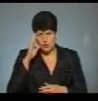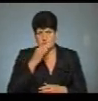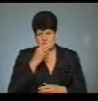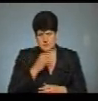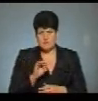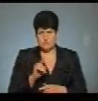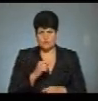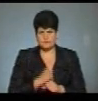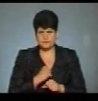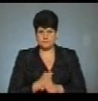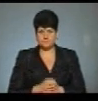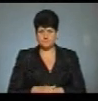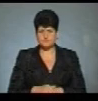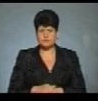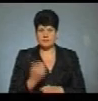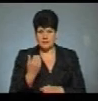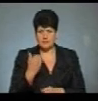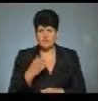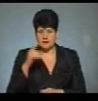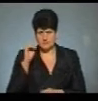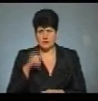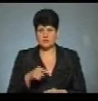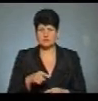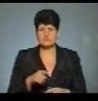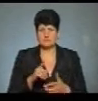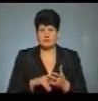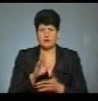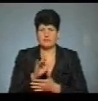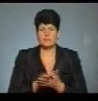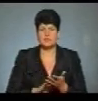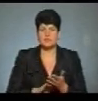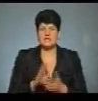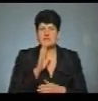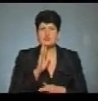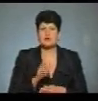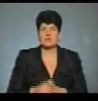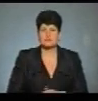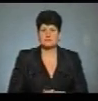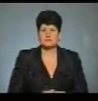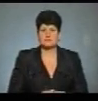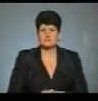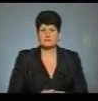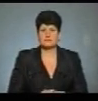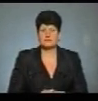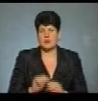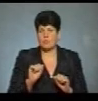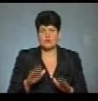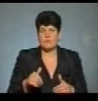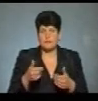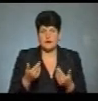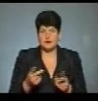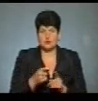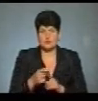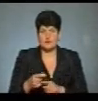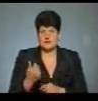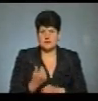у скоєному. Ви визнаєте? Визнаю. Вибачаєтесь? Так. Вибачаю. Дівчина як? Я можу передати слова за